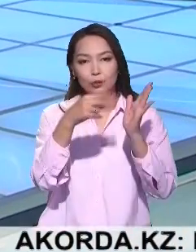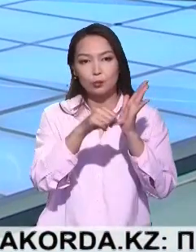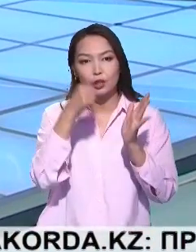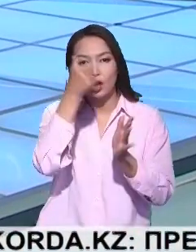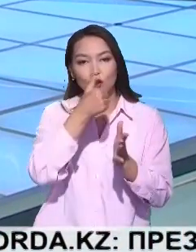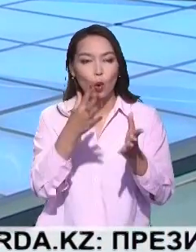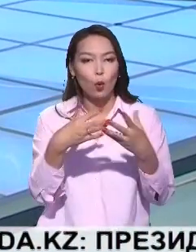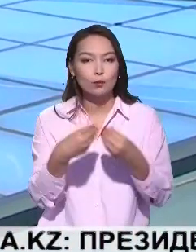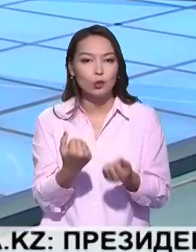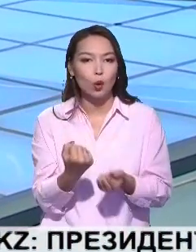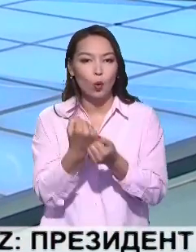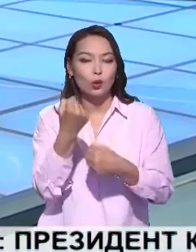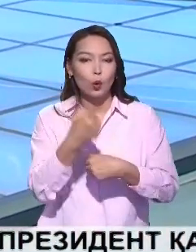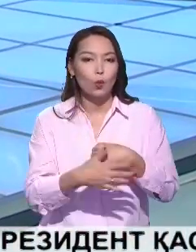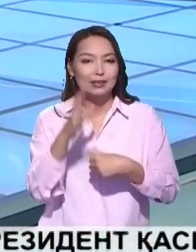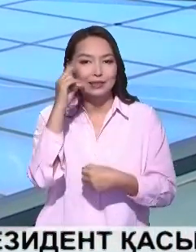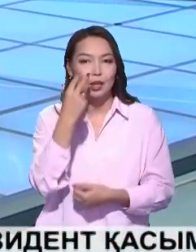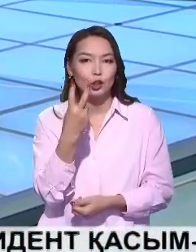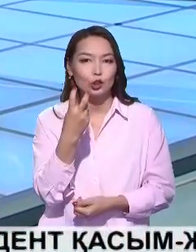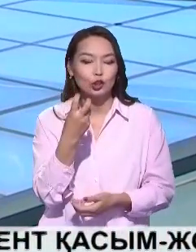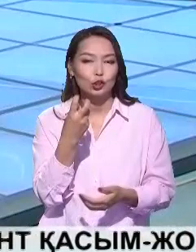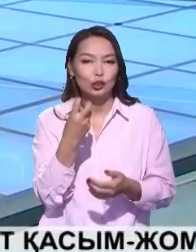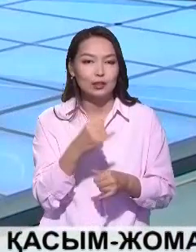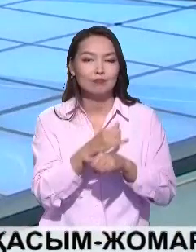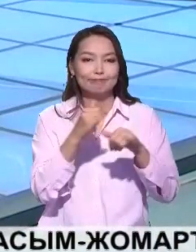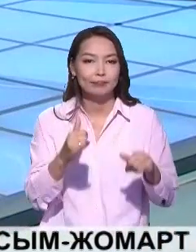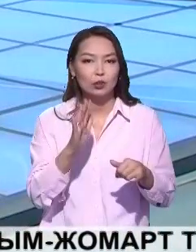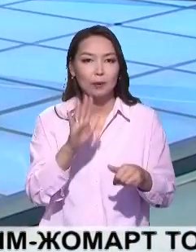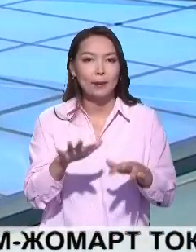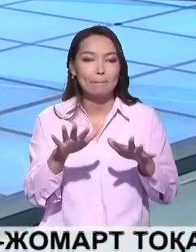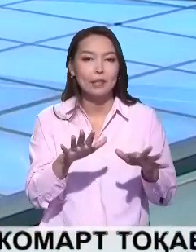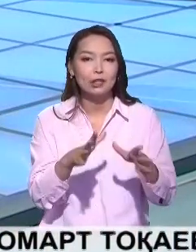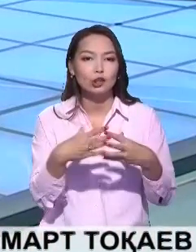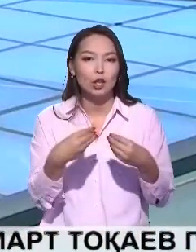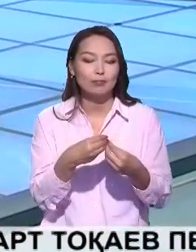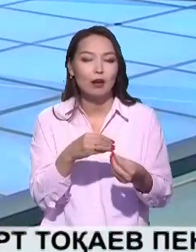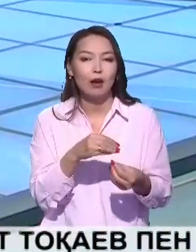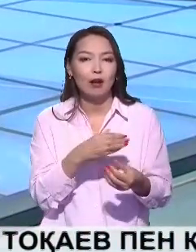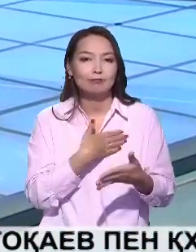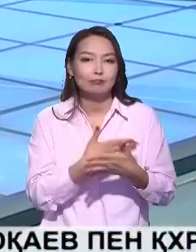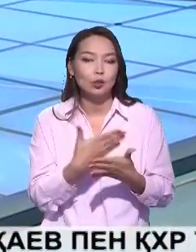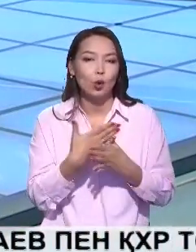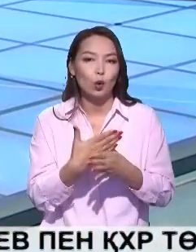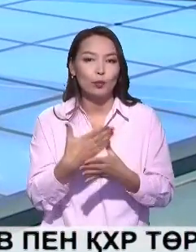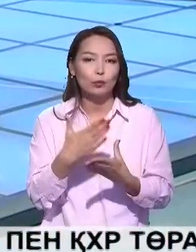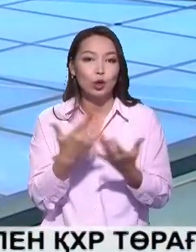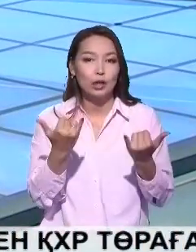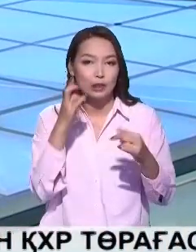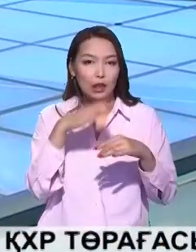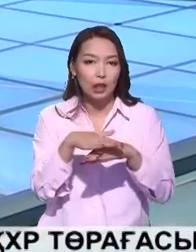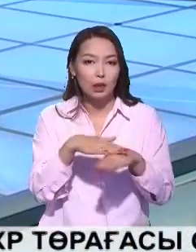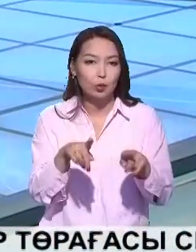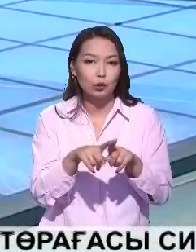2026 жылы отбасын қолдау орталықтарының саны 200-ге дейін артады. Мекемелер жанұяларға кешенді көмек көрсетеді. Бүгінде елімізде